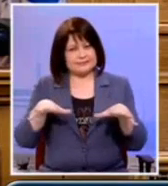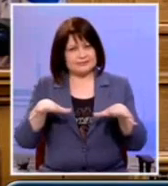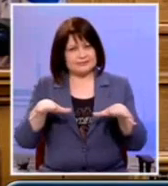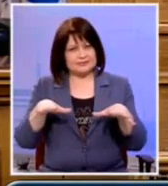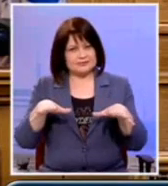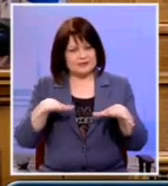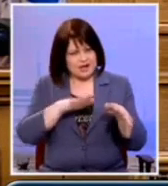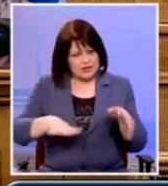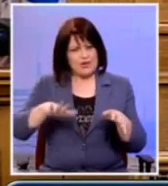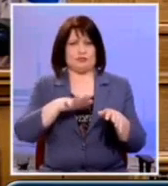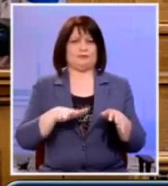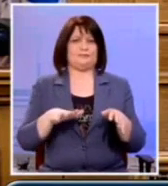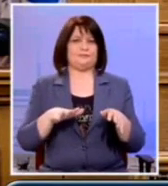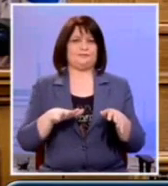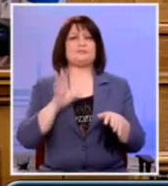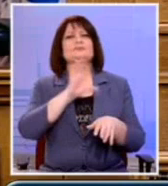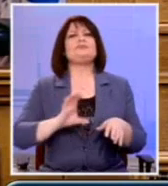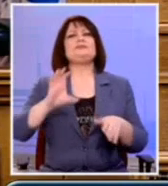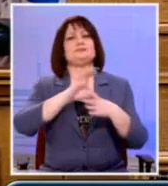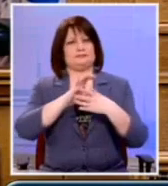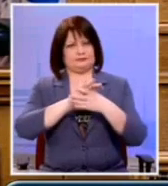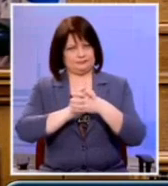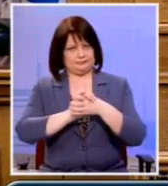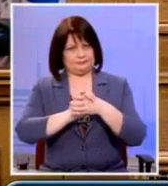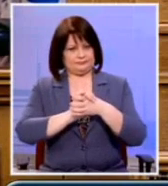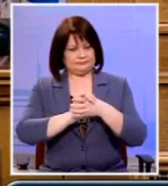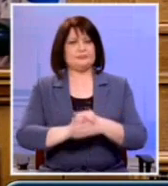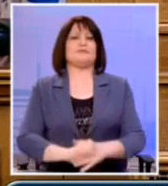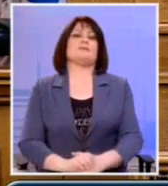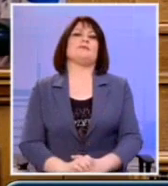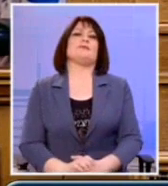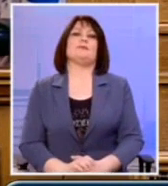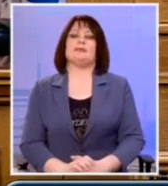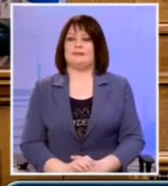στο εσωτερικό της Ευρωπαϊκής Ένωσης.